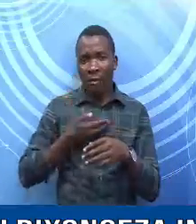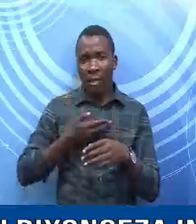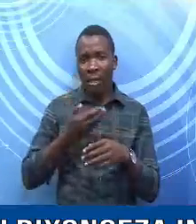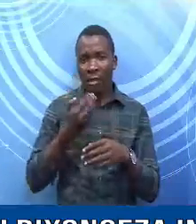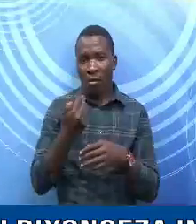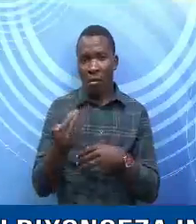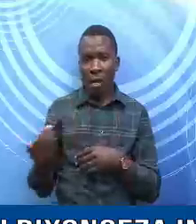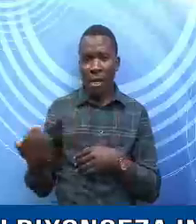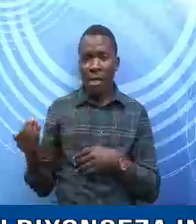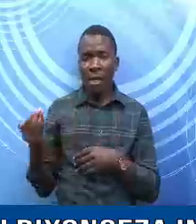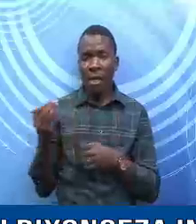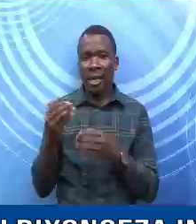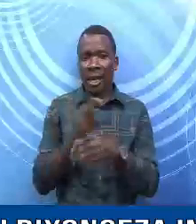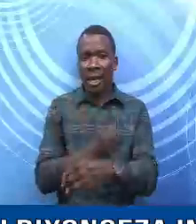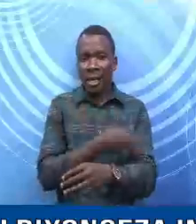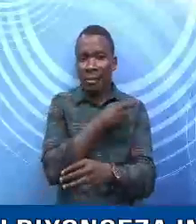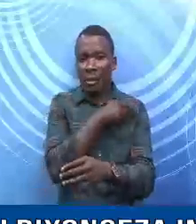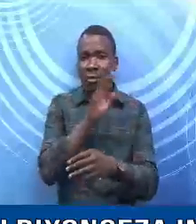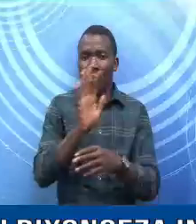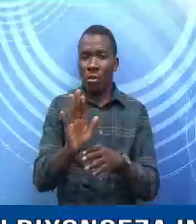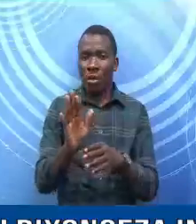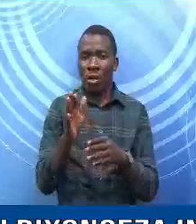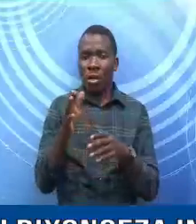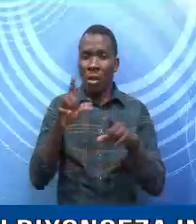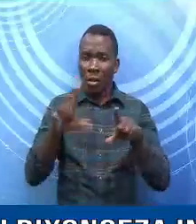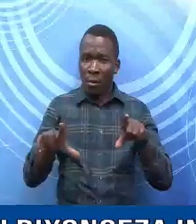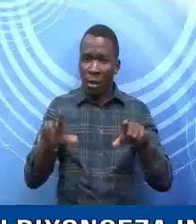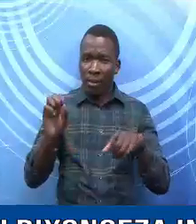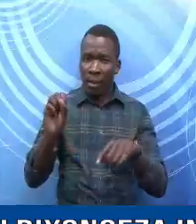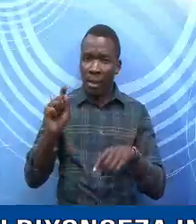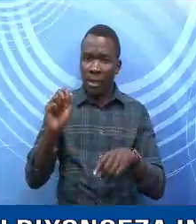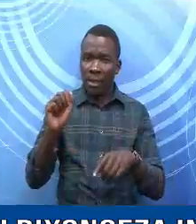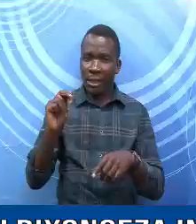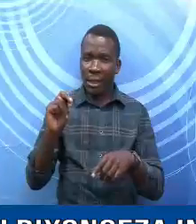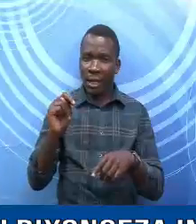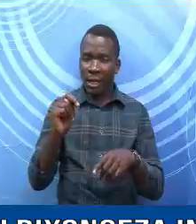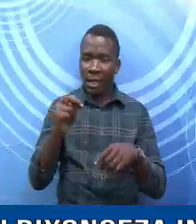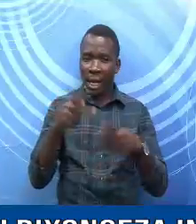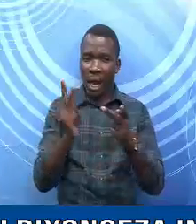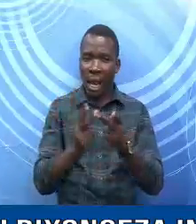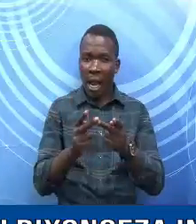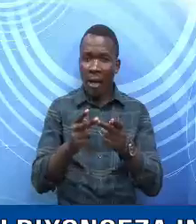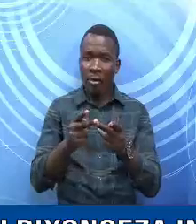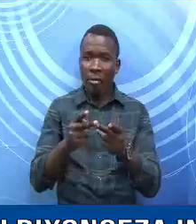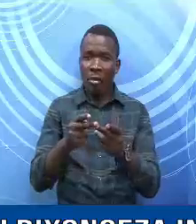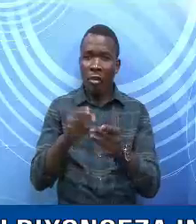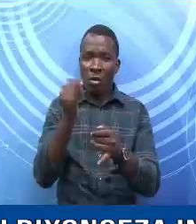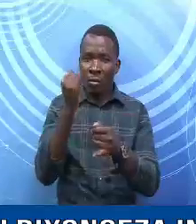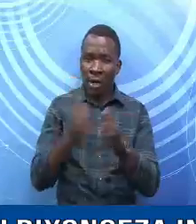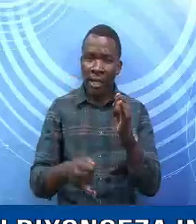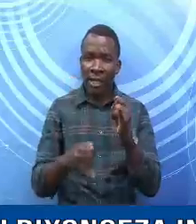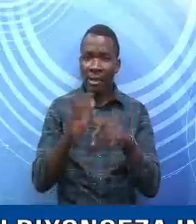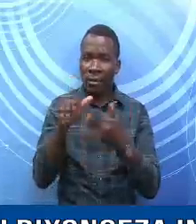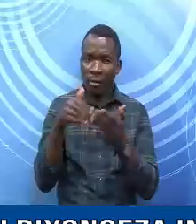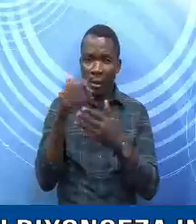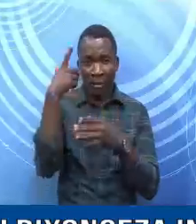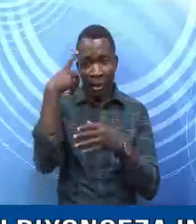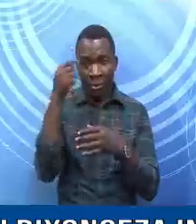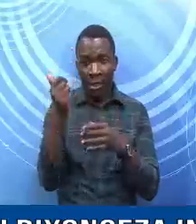ye. Njyewe ku ruhande mbibonaho ubutaka bwa sitani aho bugarukira nta n'umwe utabizi, nabo bamuriganya baramuriganya babizi, ariko